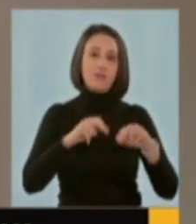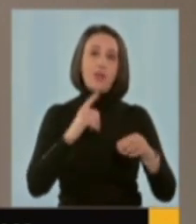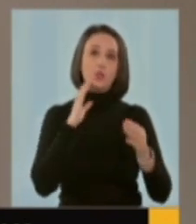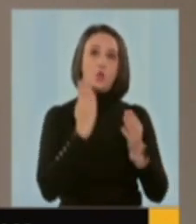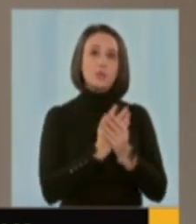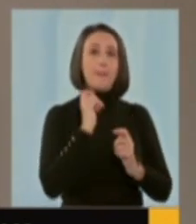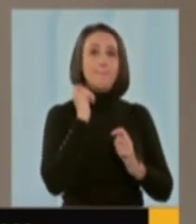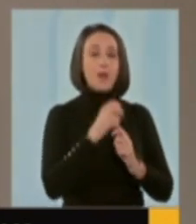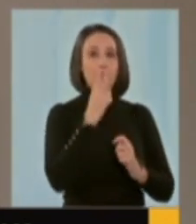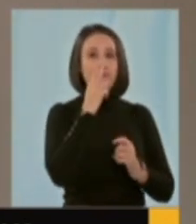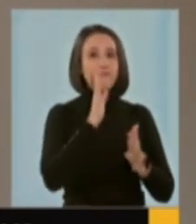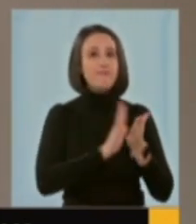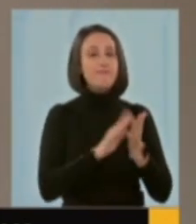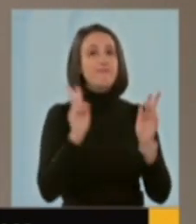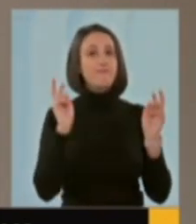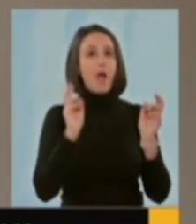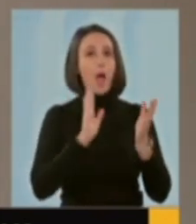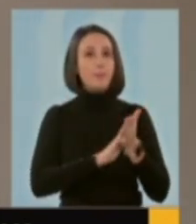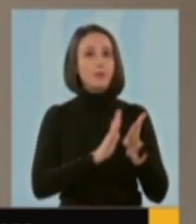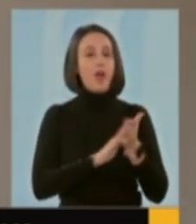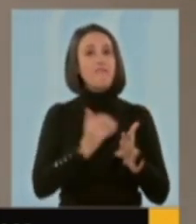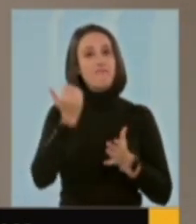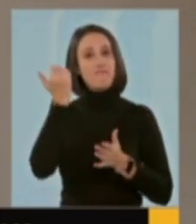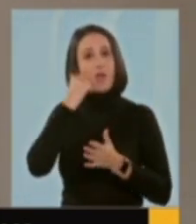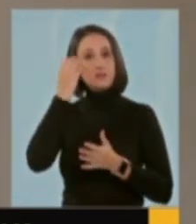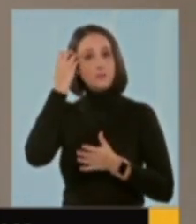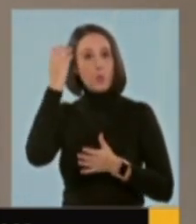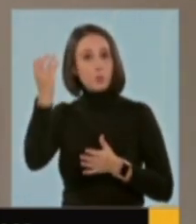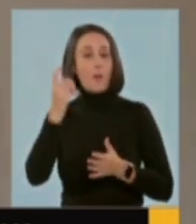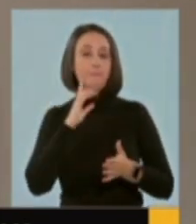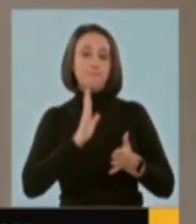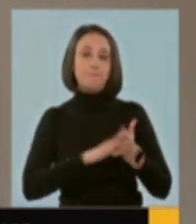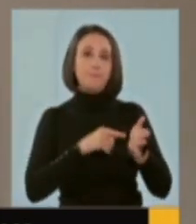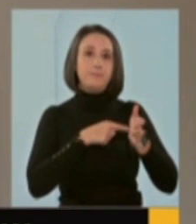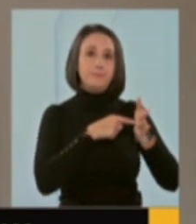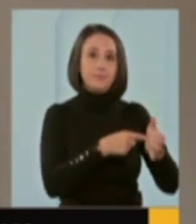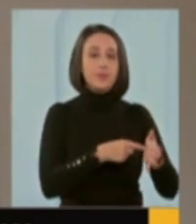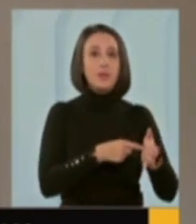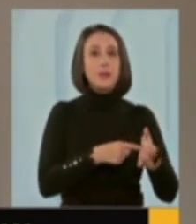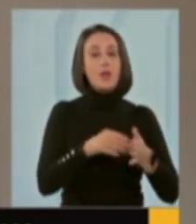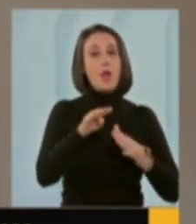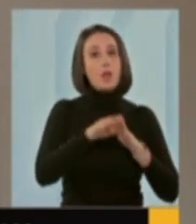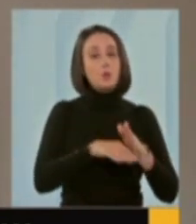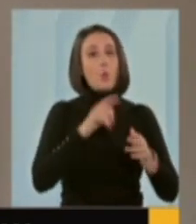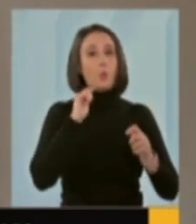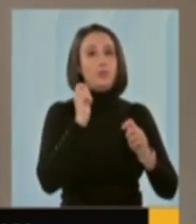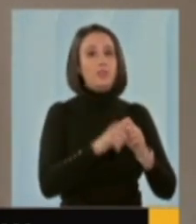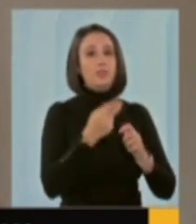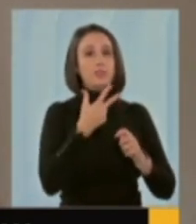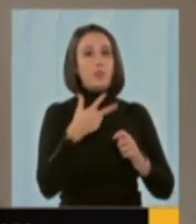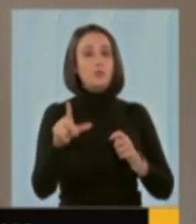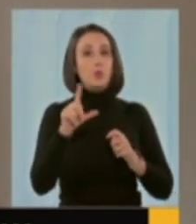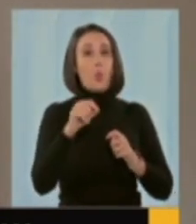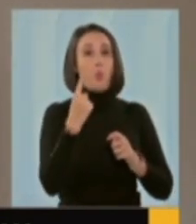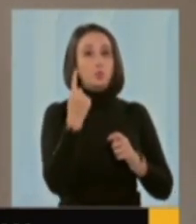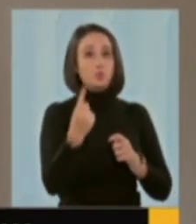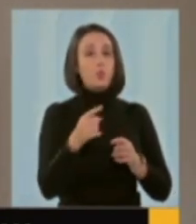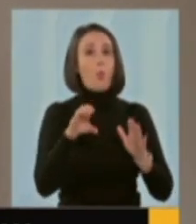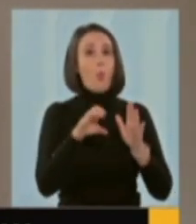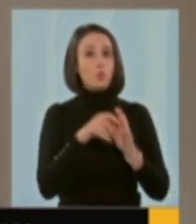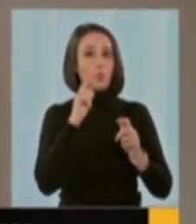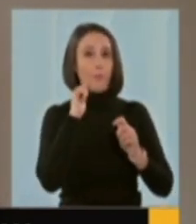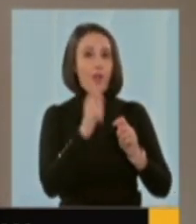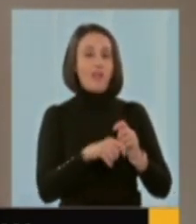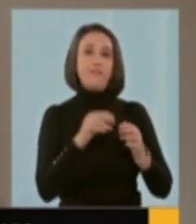penal sub aspectul săvârșirii infracțiunii de fals intelectual, faptă prevăzută și pedepsită de articolul 321 din Codul Penal. Mai